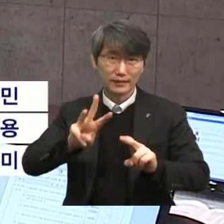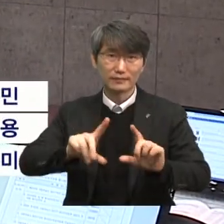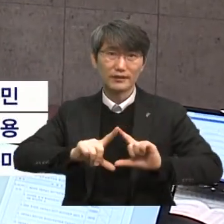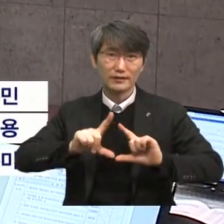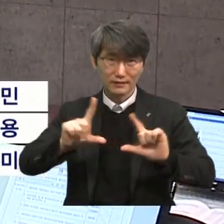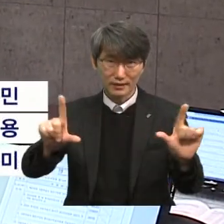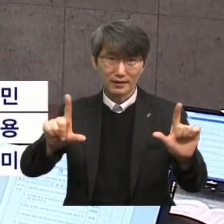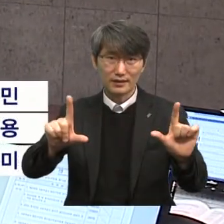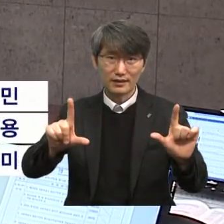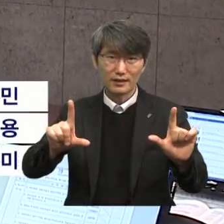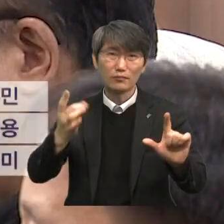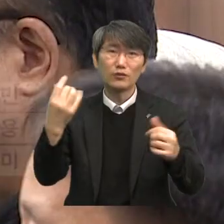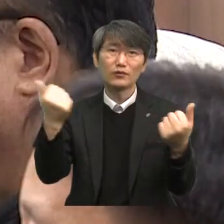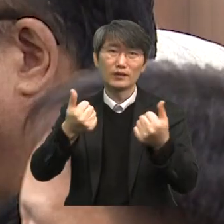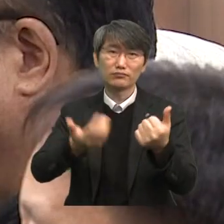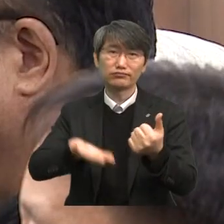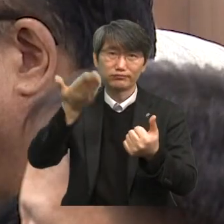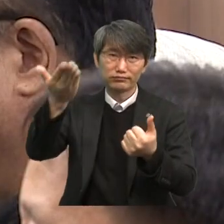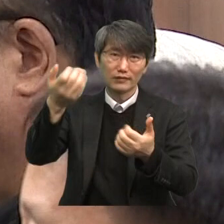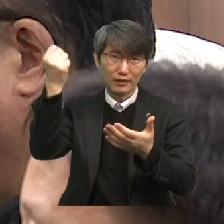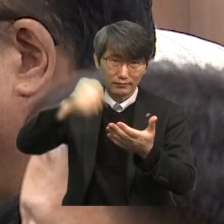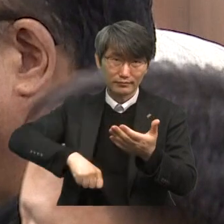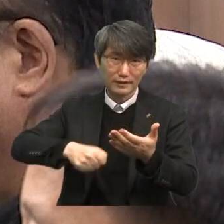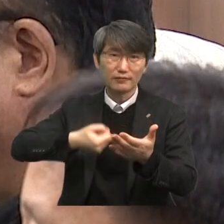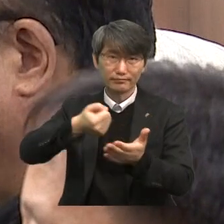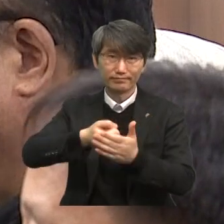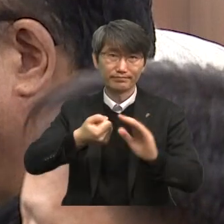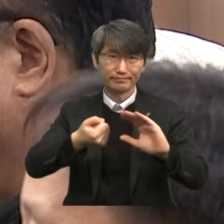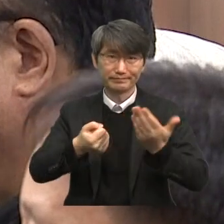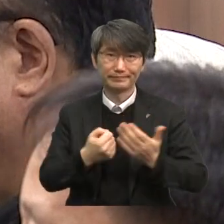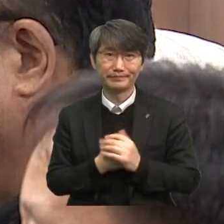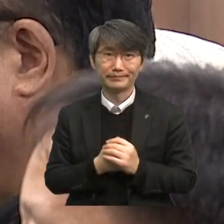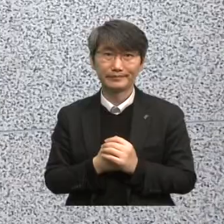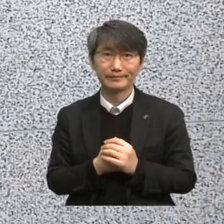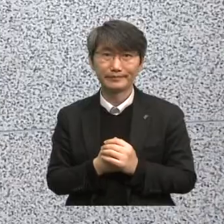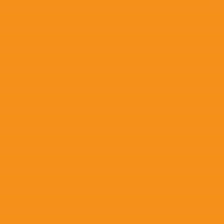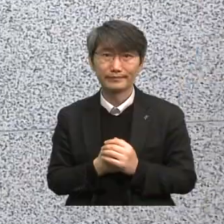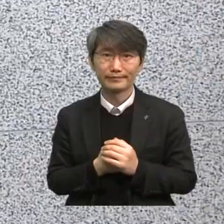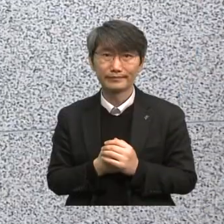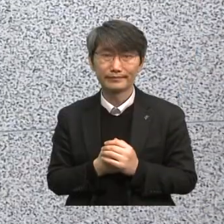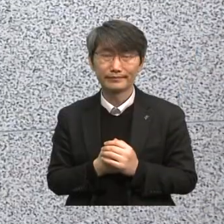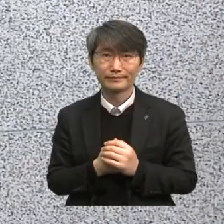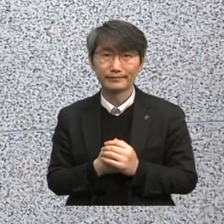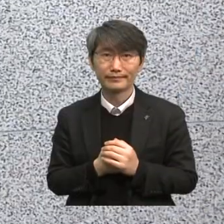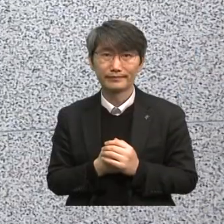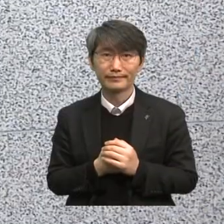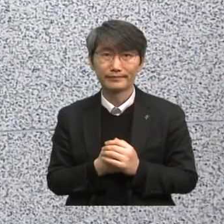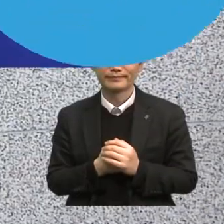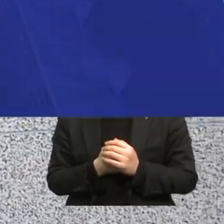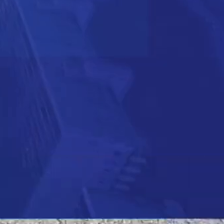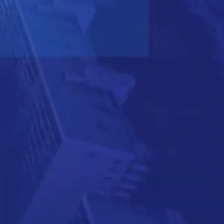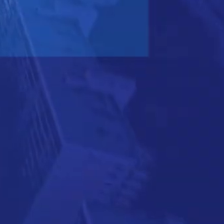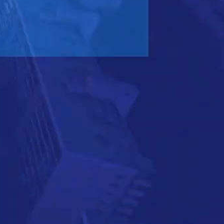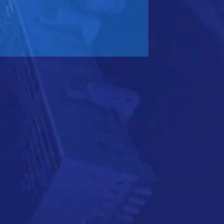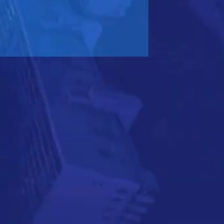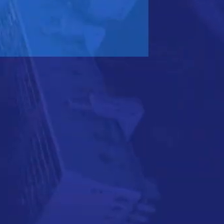열릴 제2차 본회의 때 추정 통과 여부가 결정될 예정입니다. 딜라이브 뉴스 이재용입니다.